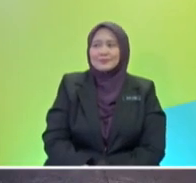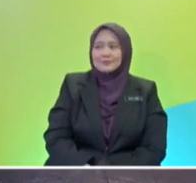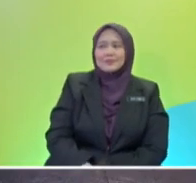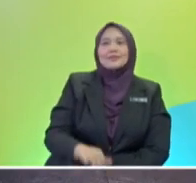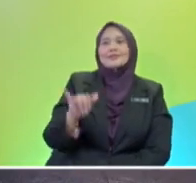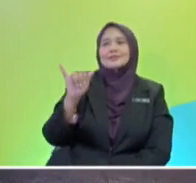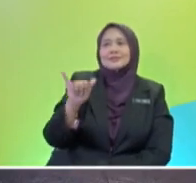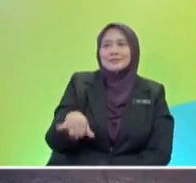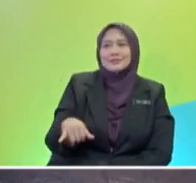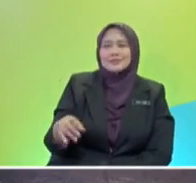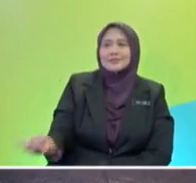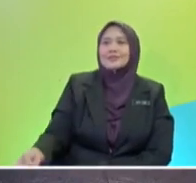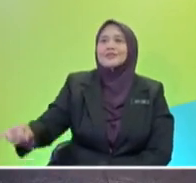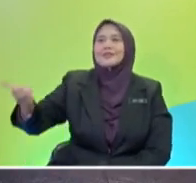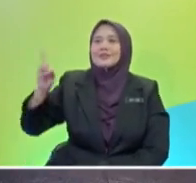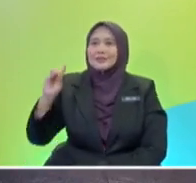betul